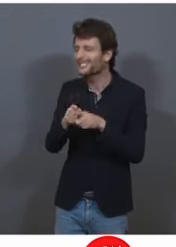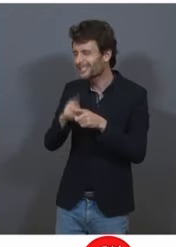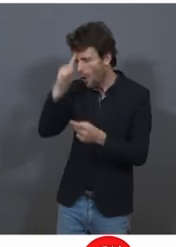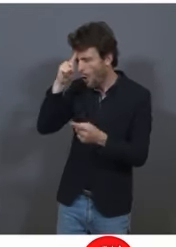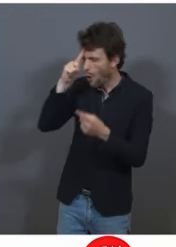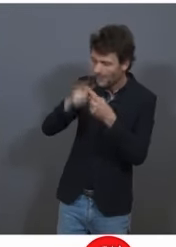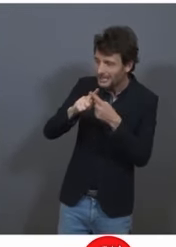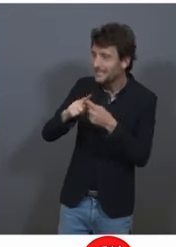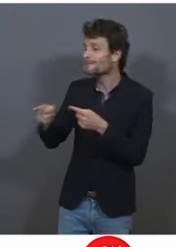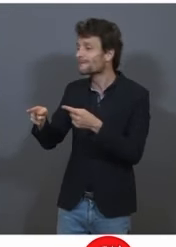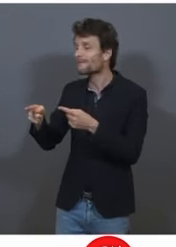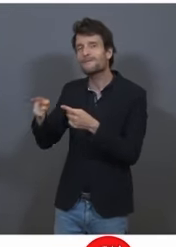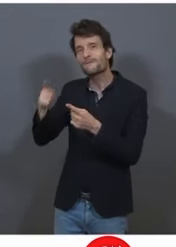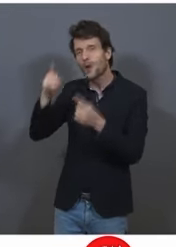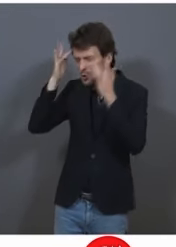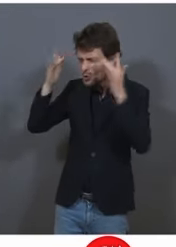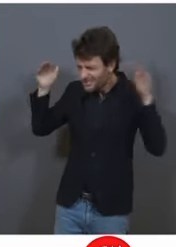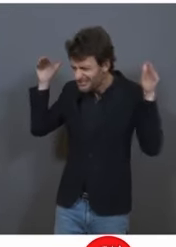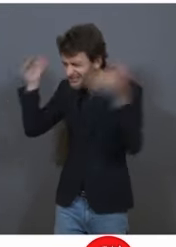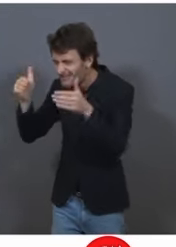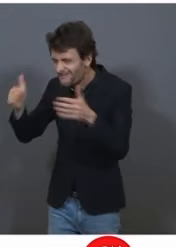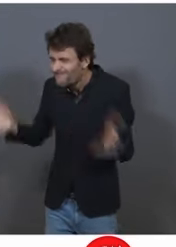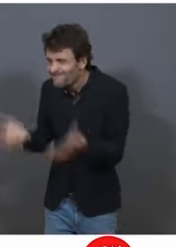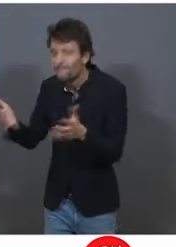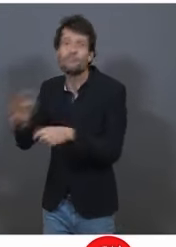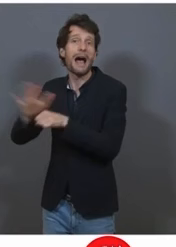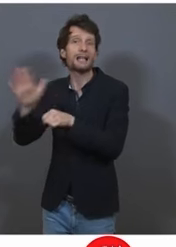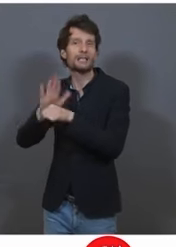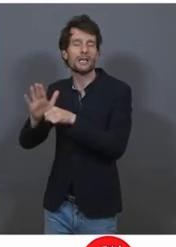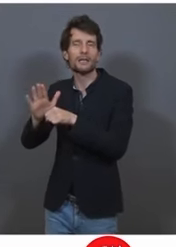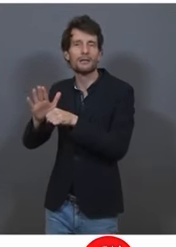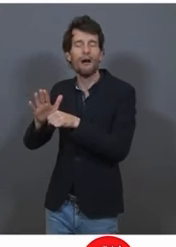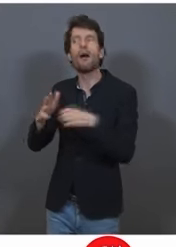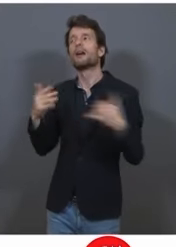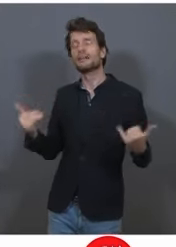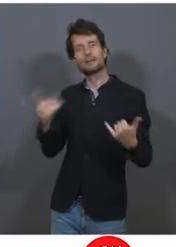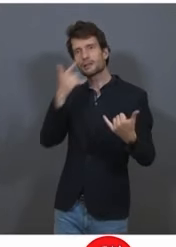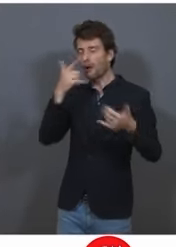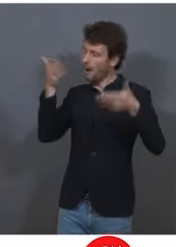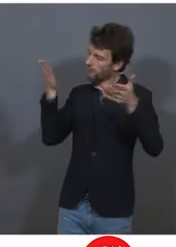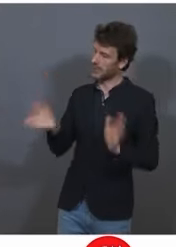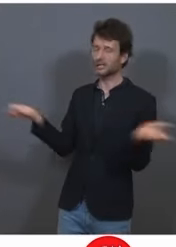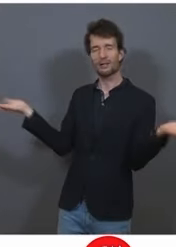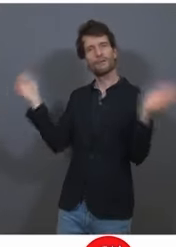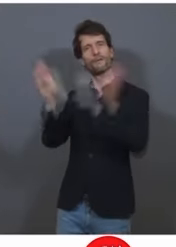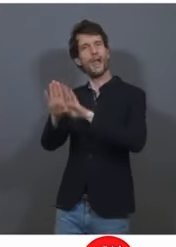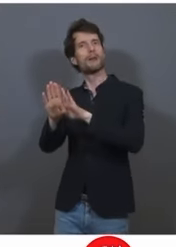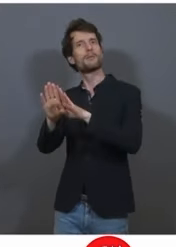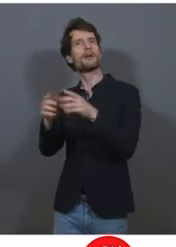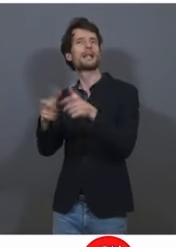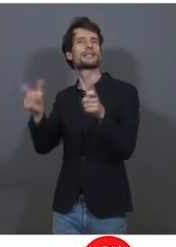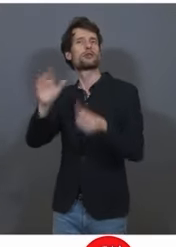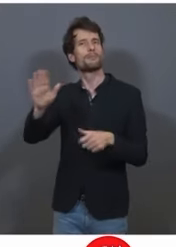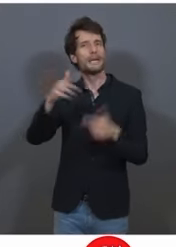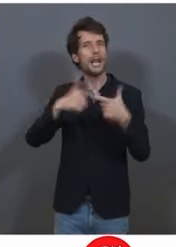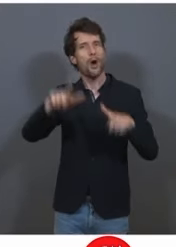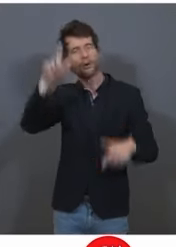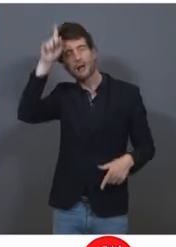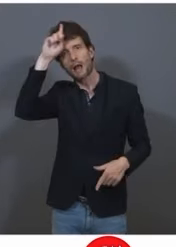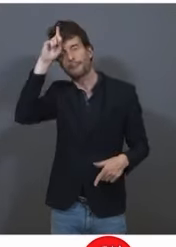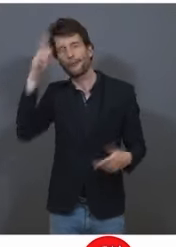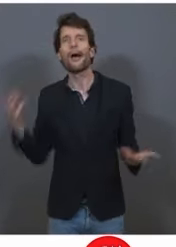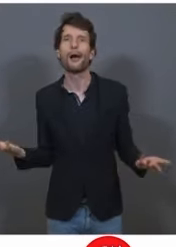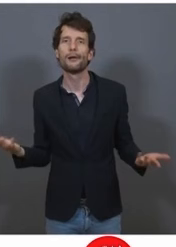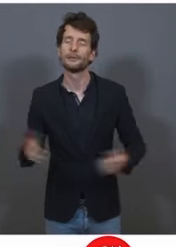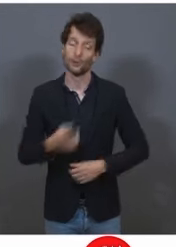partenaires allemands, l'Institut Goethe soit voué à la fermeture dans notre ville. Nous souhaiterions que notre